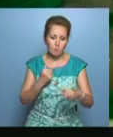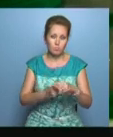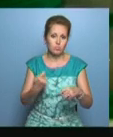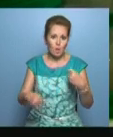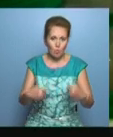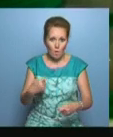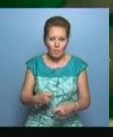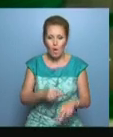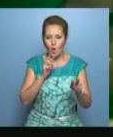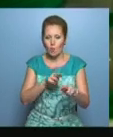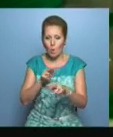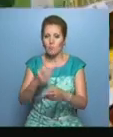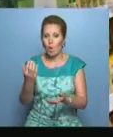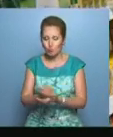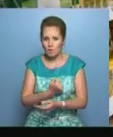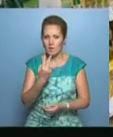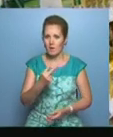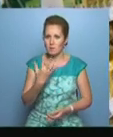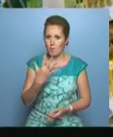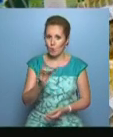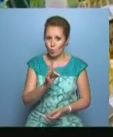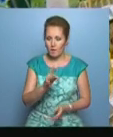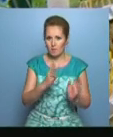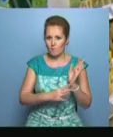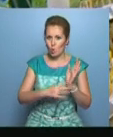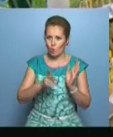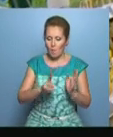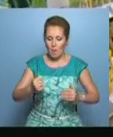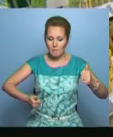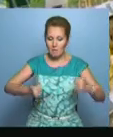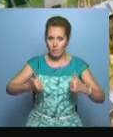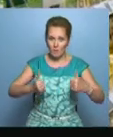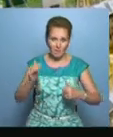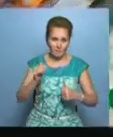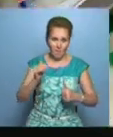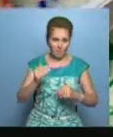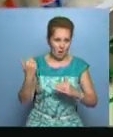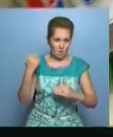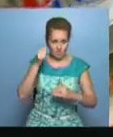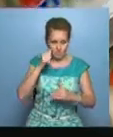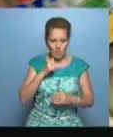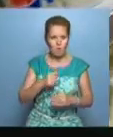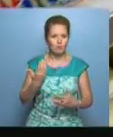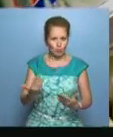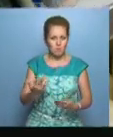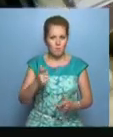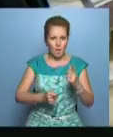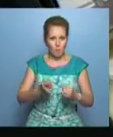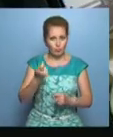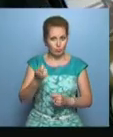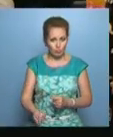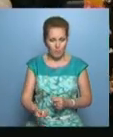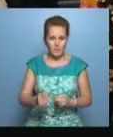Нашли контролеры молоко и за 25 рублей 90 копеек. И по сравнению с февралем молоко сейчас дешевле. Зимой литр стоил